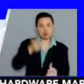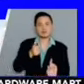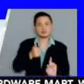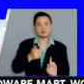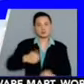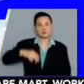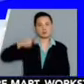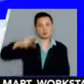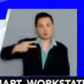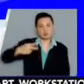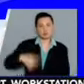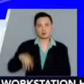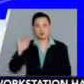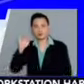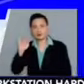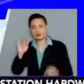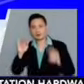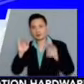25-22.